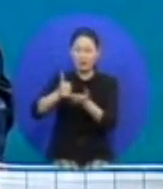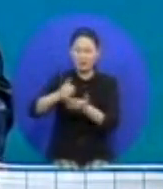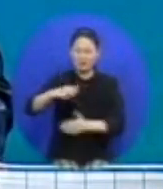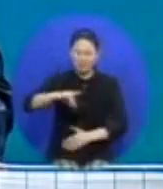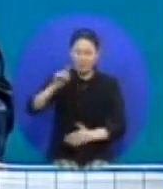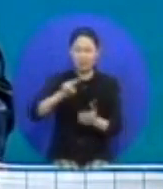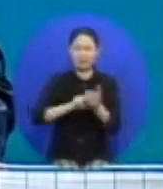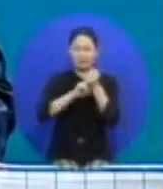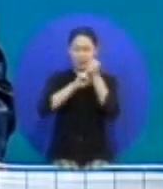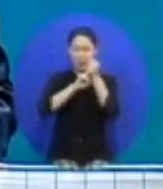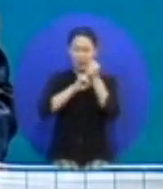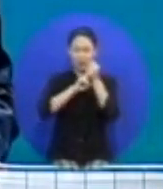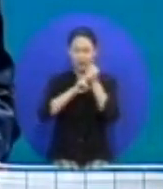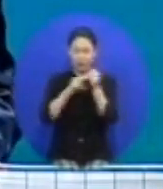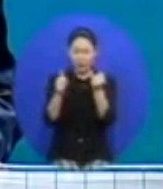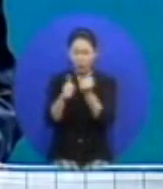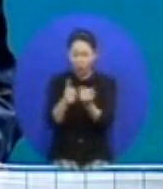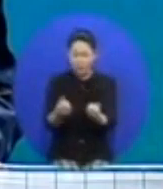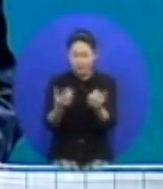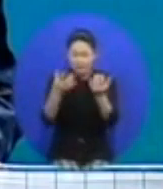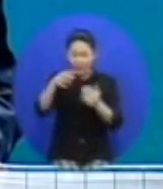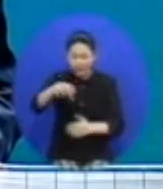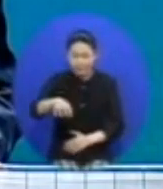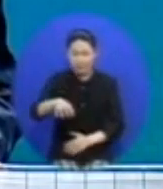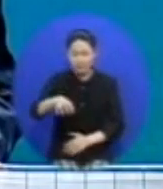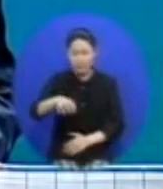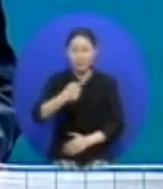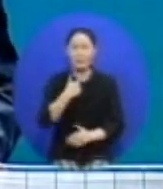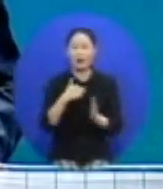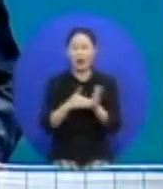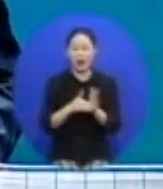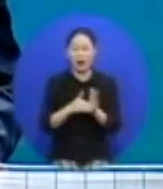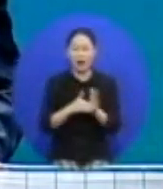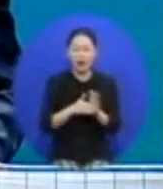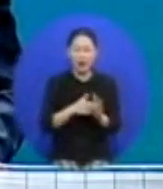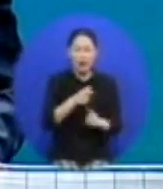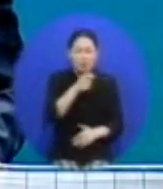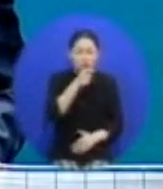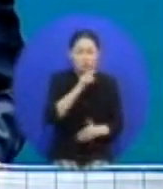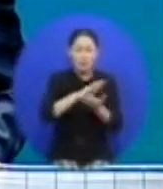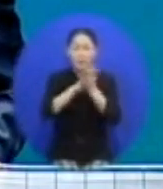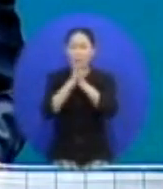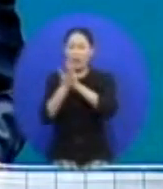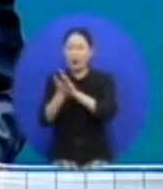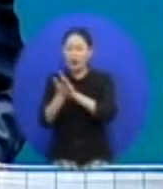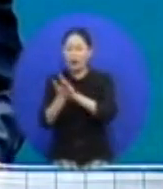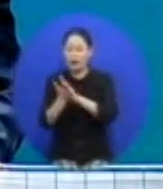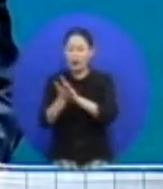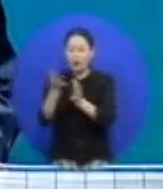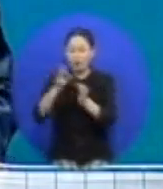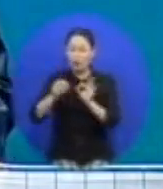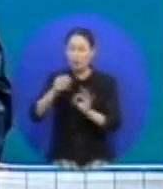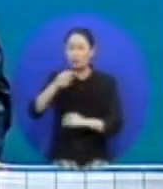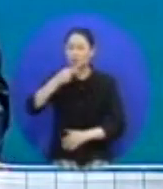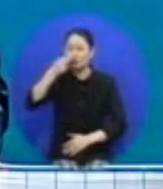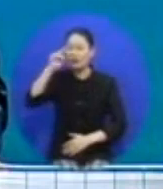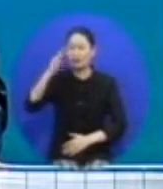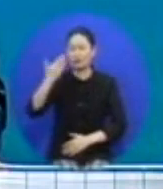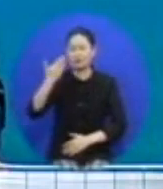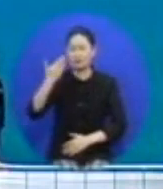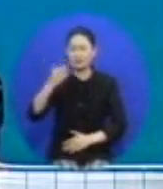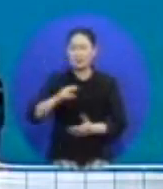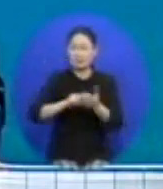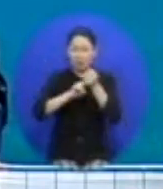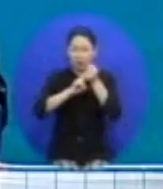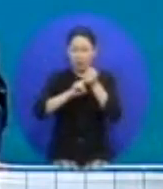기적을 결혼식장에서 하셨어요 물이 포도주가 되는 기적을 행하셨습니다 예수 믿는 가정 암에